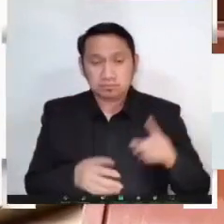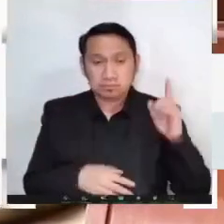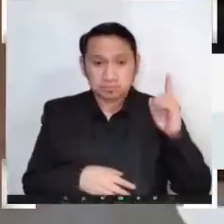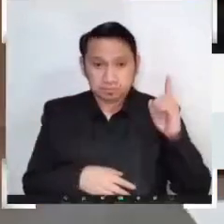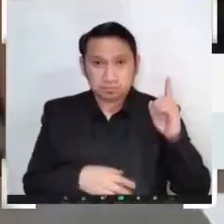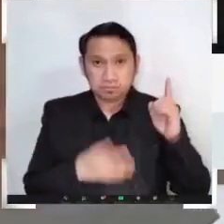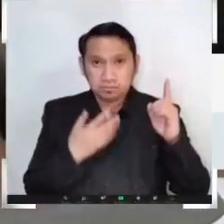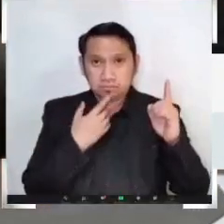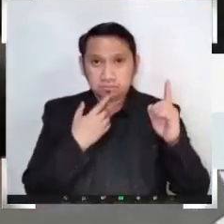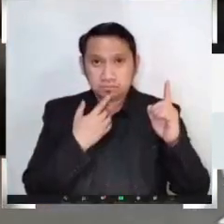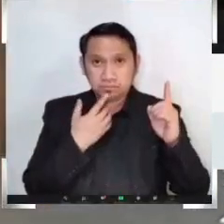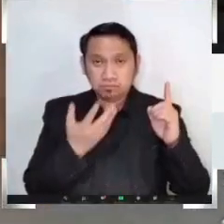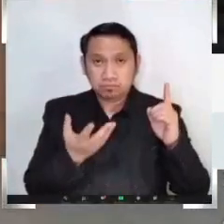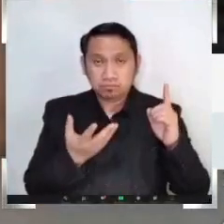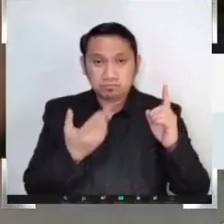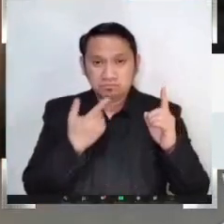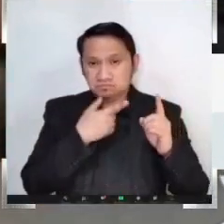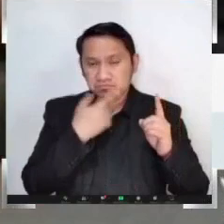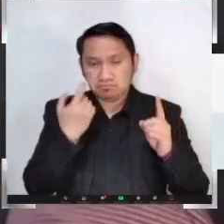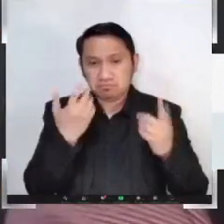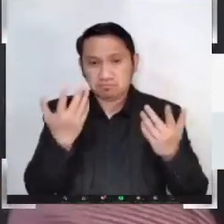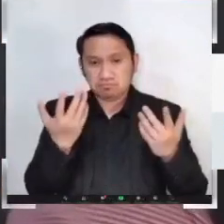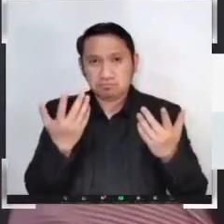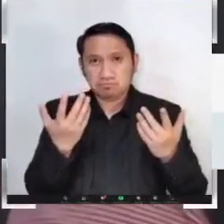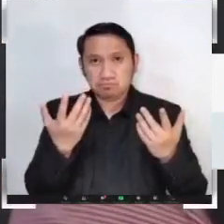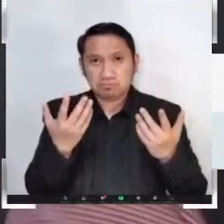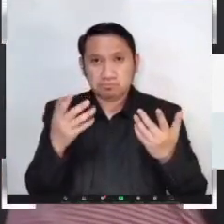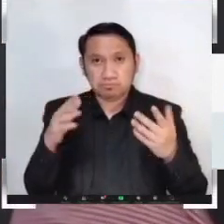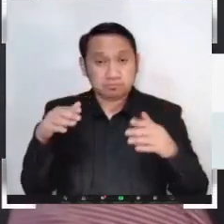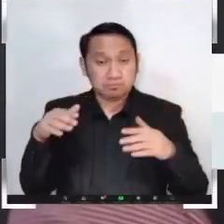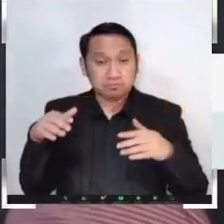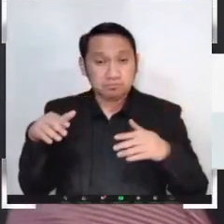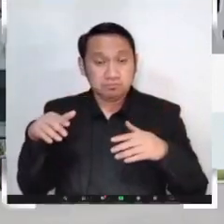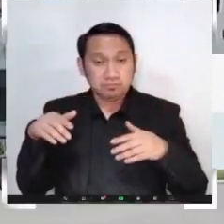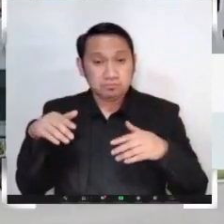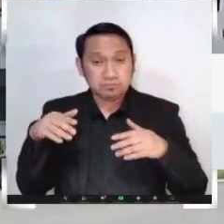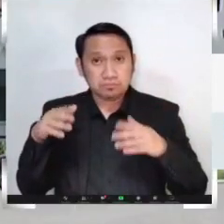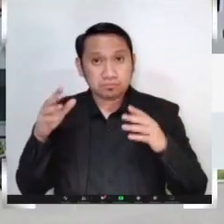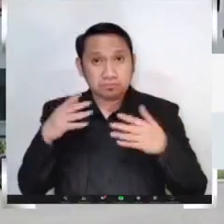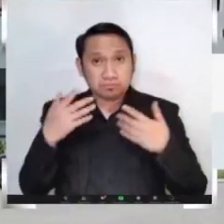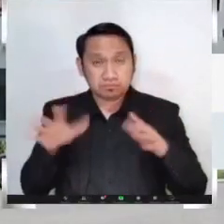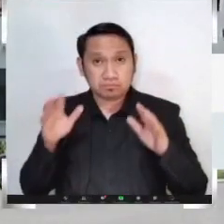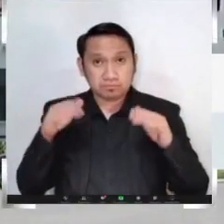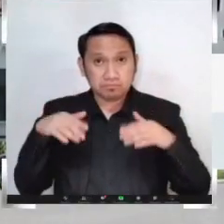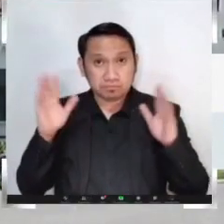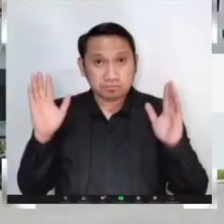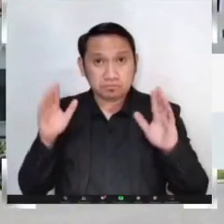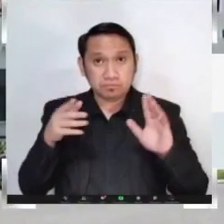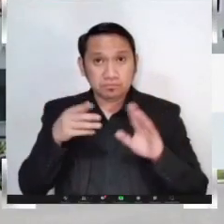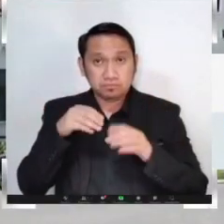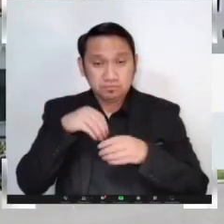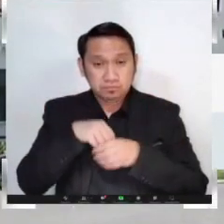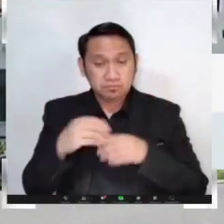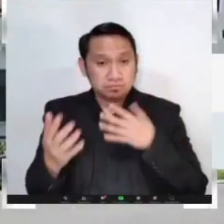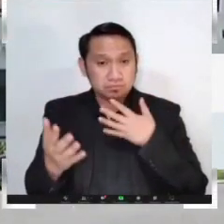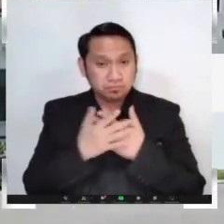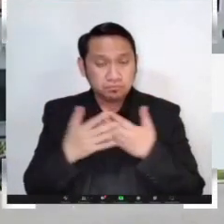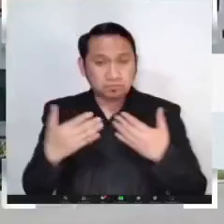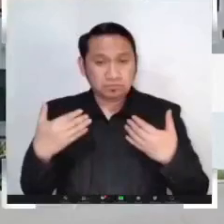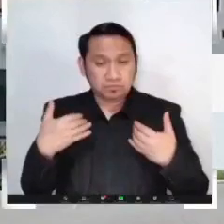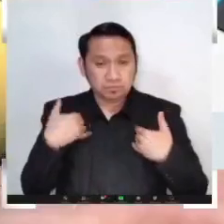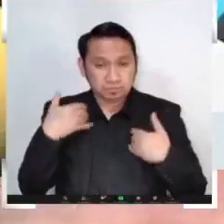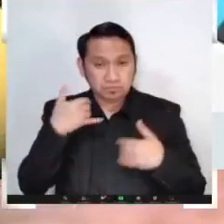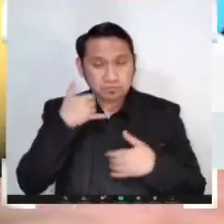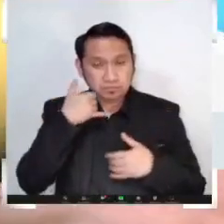in murder. Bunsod daw ng pagbunyag ng sumukong gunman na si Joel Escorial na taga Bilibid ang tumawag sa kanya para patayin